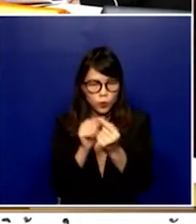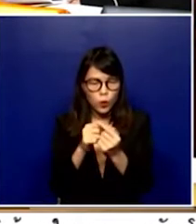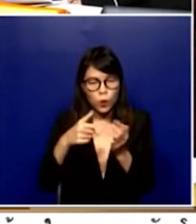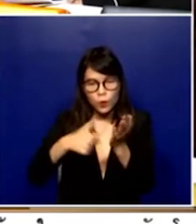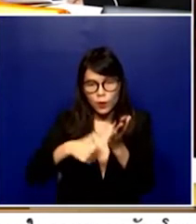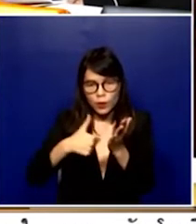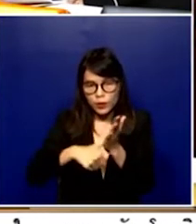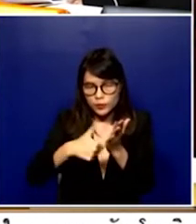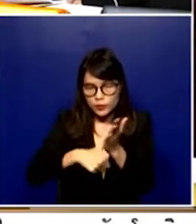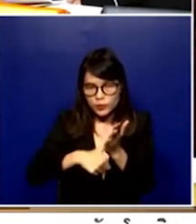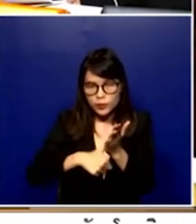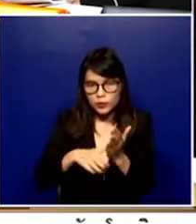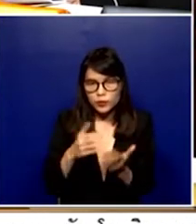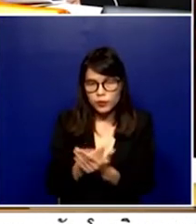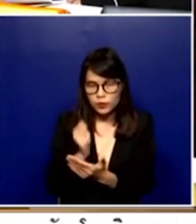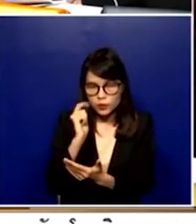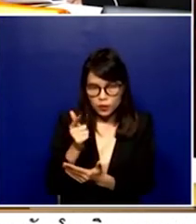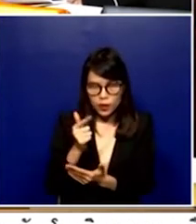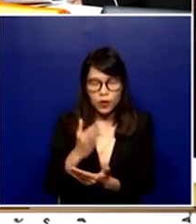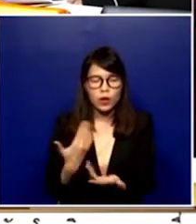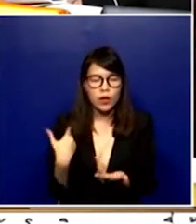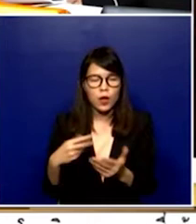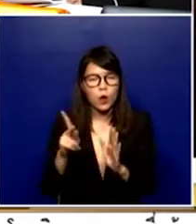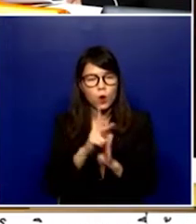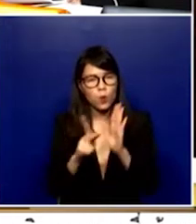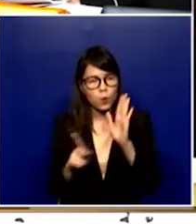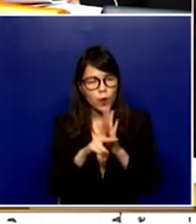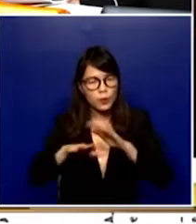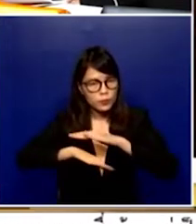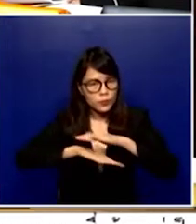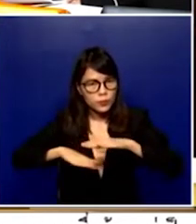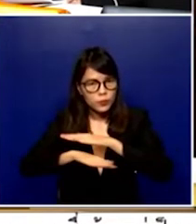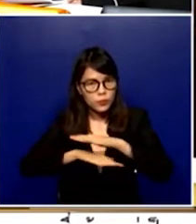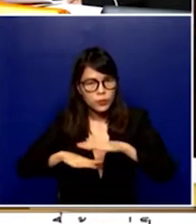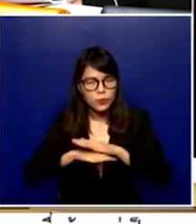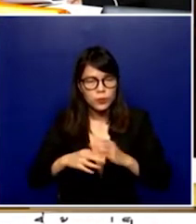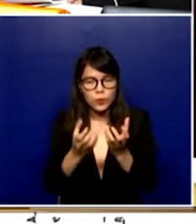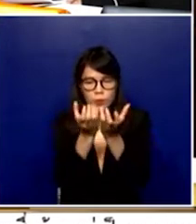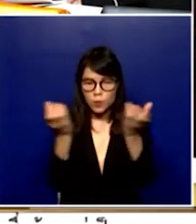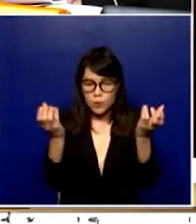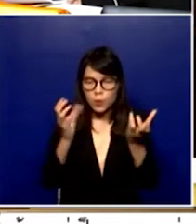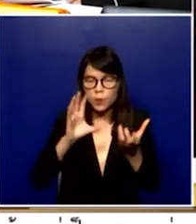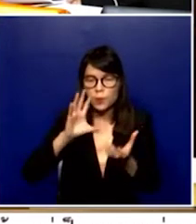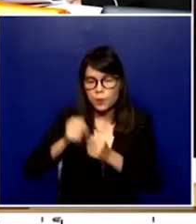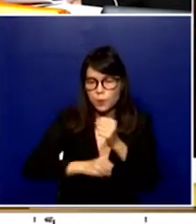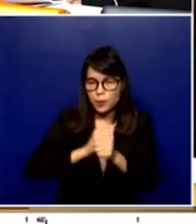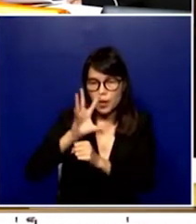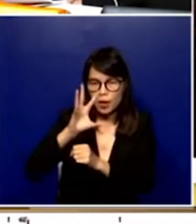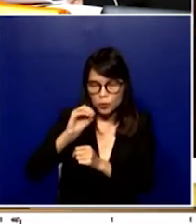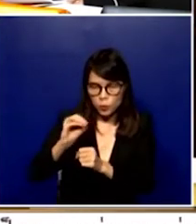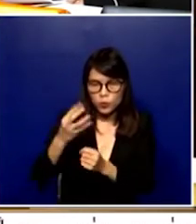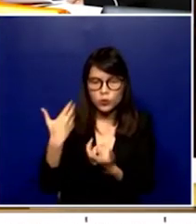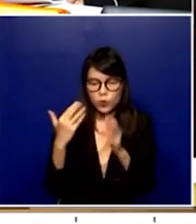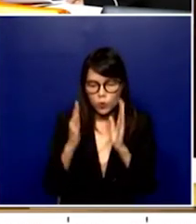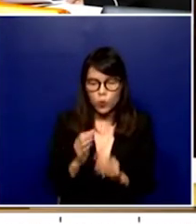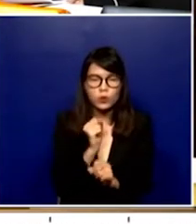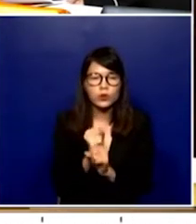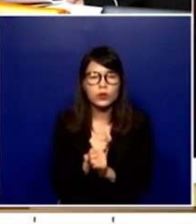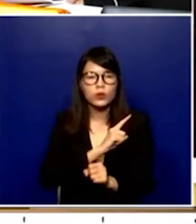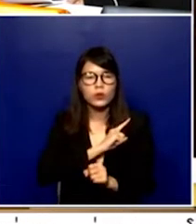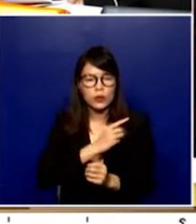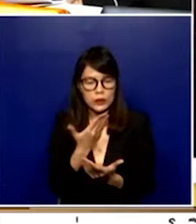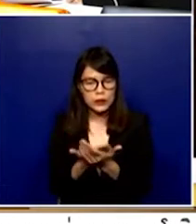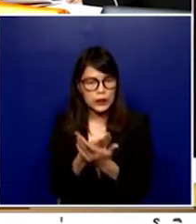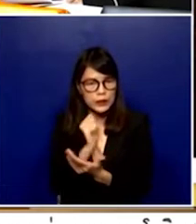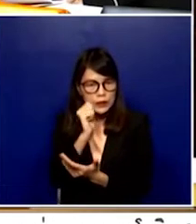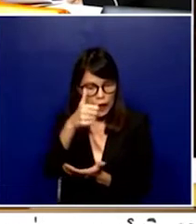ีอากอนที่เราควจะทราบเป็กฎไม้ขึฐานแลวสัเล็กน้อยรัฏธรรมูรณ 50 กำหนดให้บุคคลต้องมีหน้าที่เสยภาษ